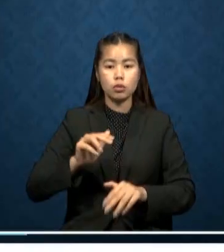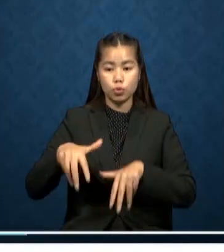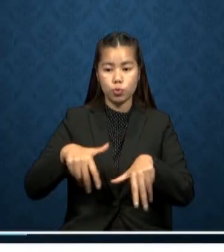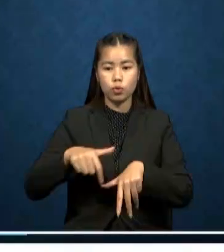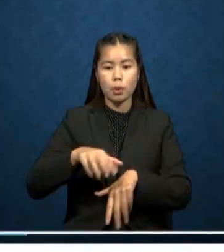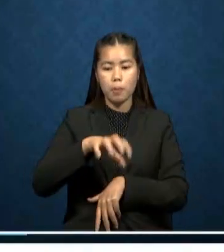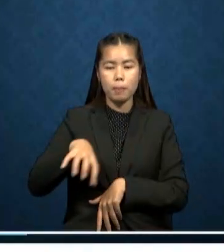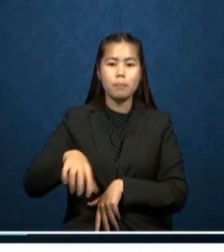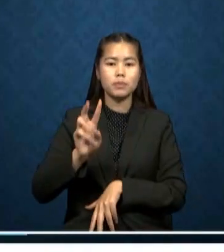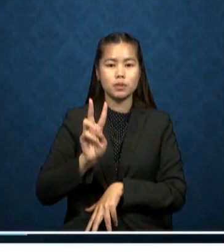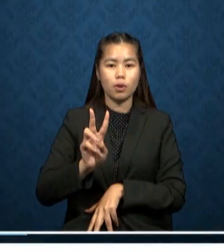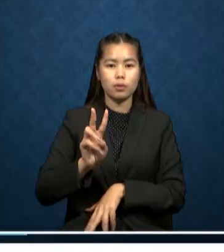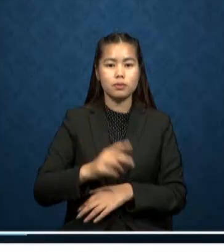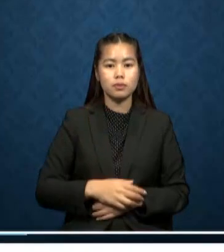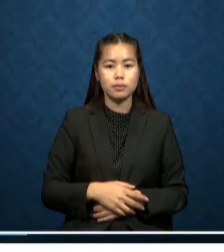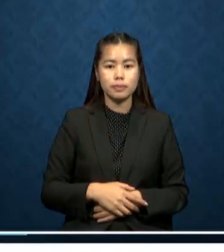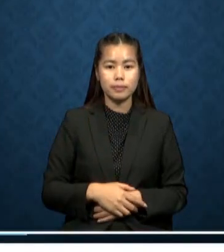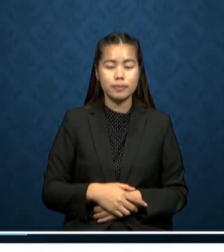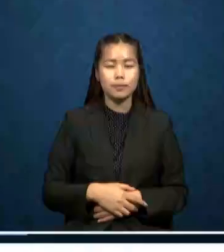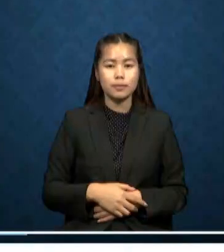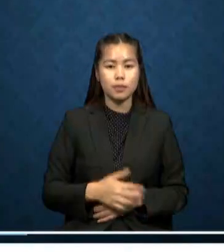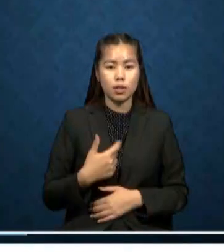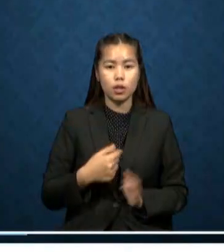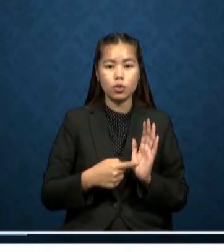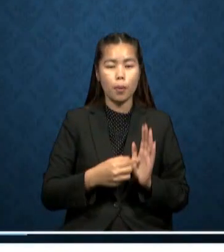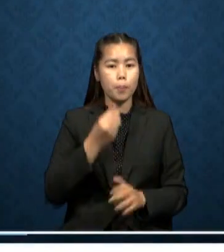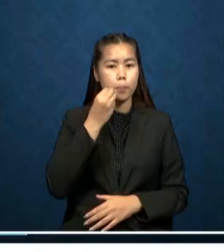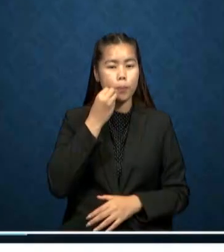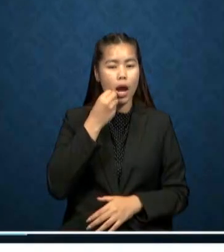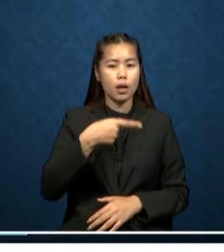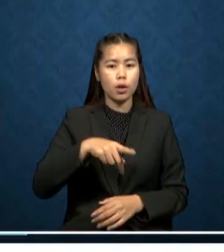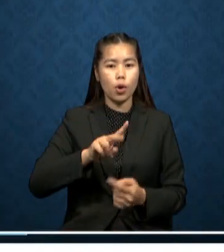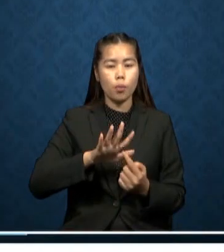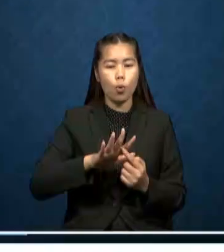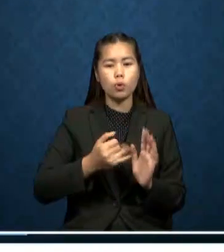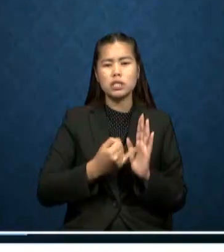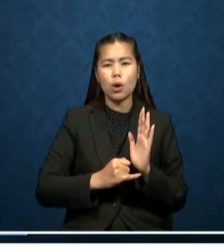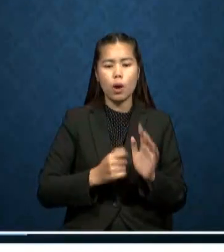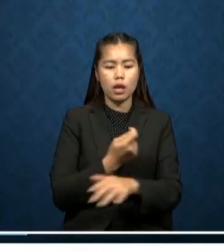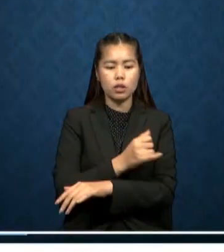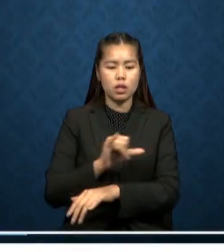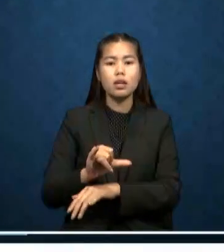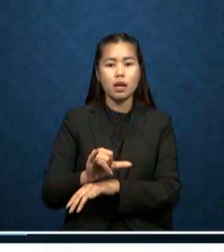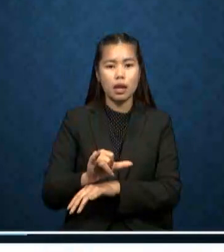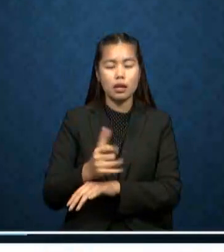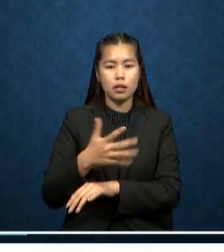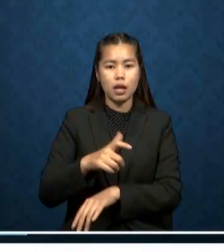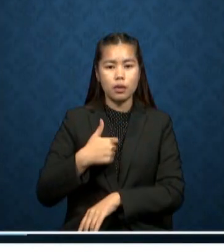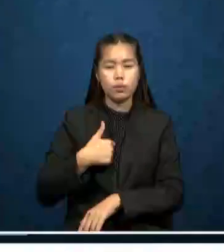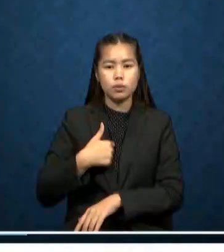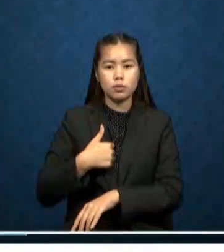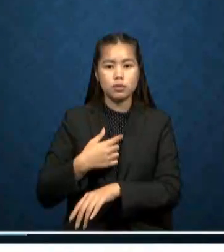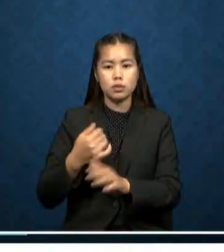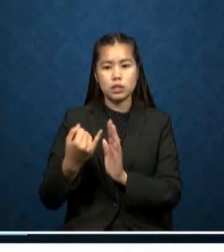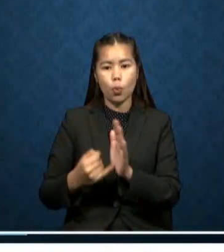2ชุมชนเช่นบ้านูสาวหารที่อำเภออุทัยจังหวัดพระนครศรีอยุธยาและชุมชนคนเพิลอำเภอปะทิว